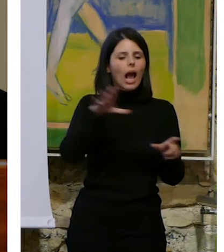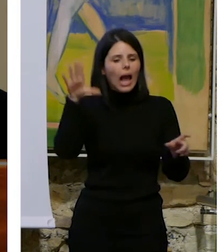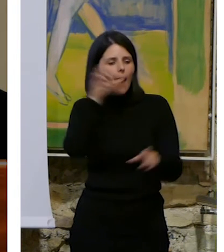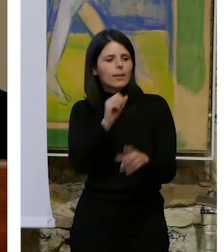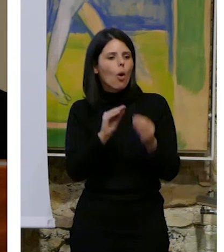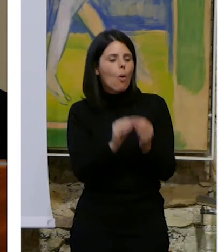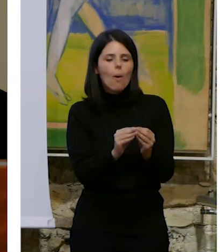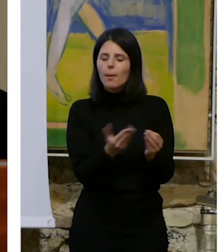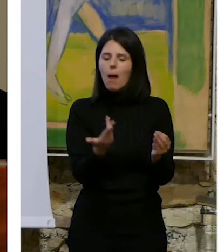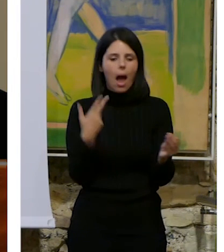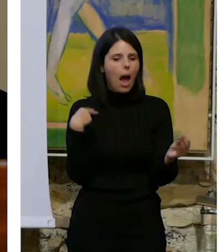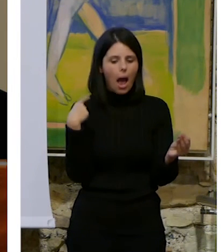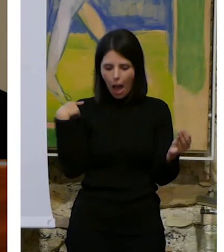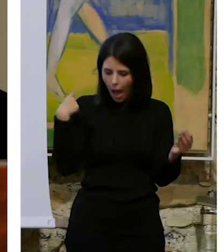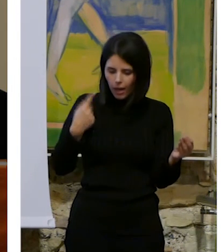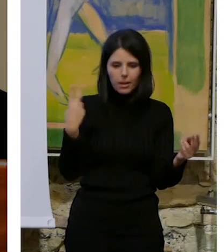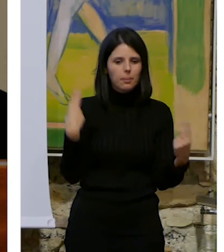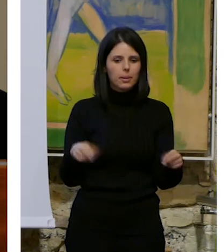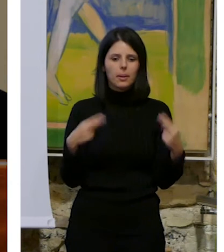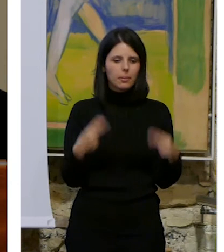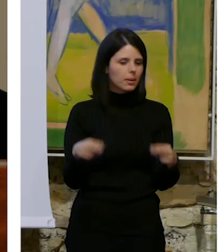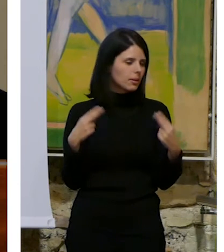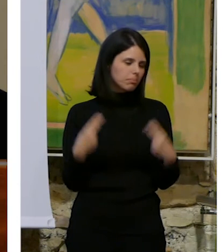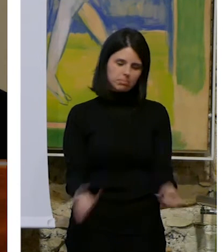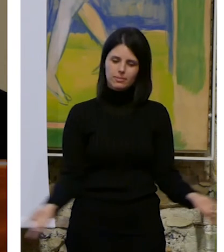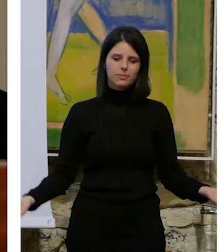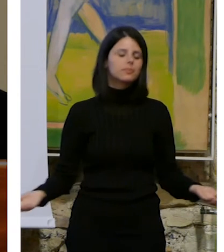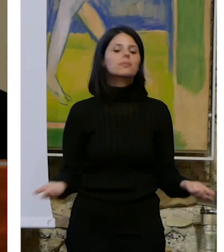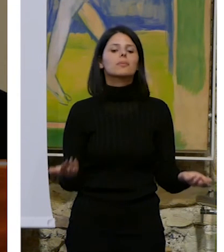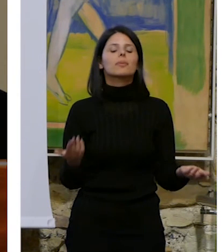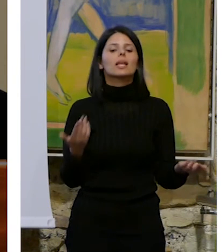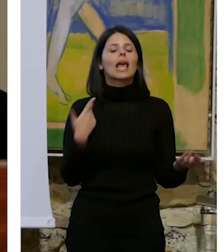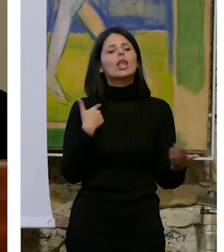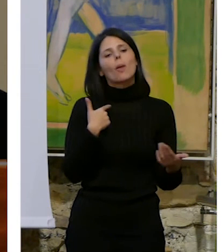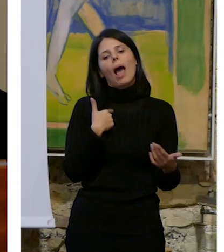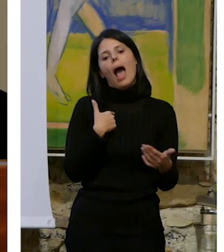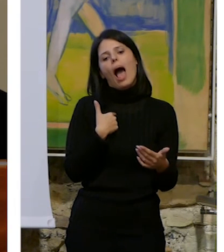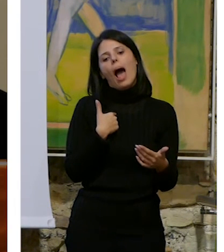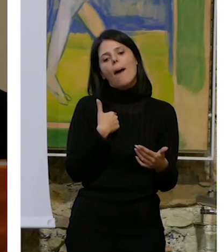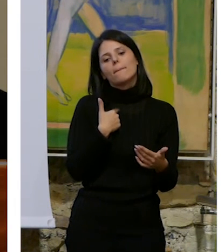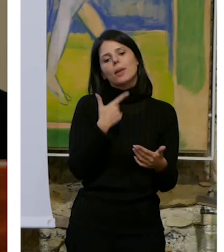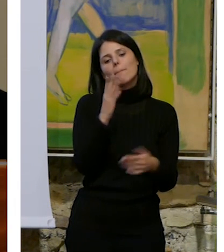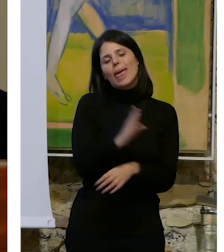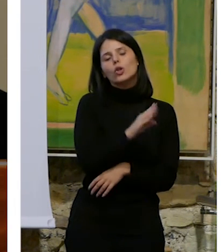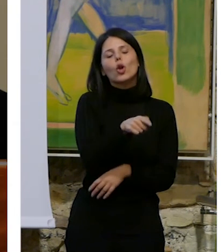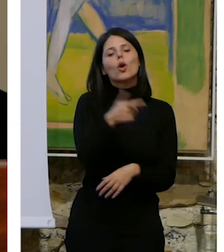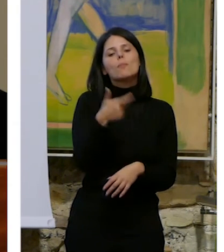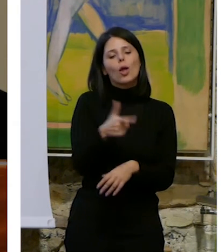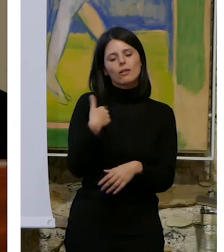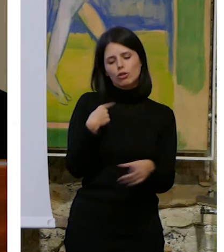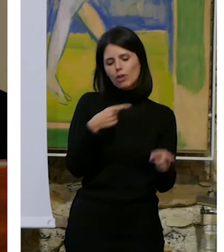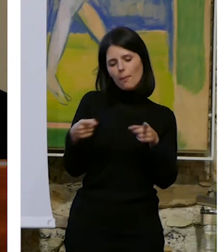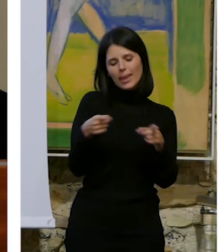provo, però io li perdono, li perdono, perché noi abbiamo avuto quella stagione